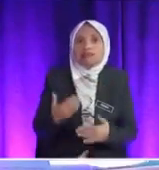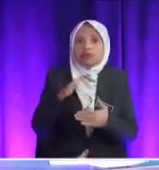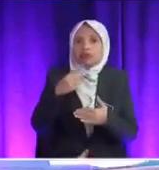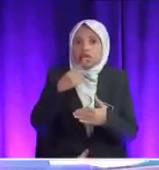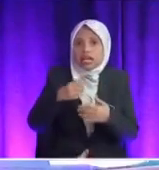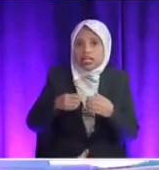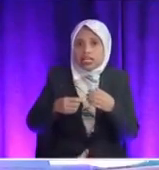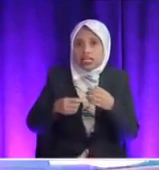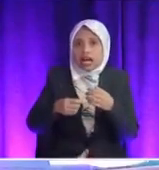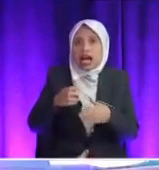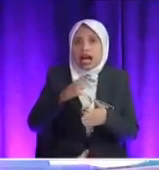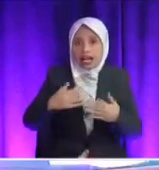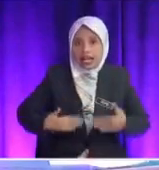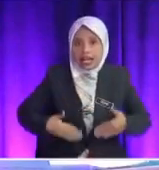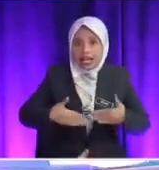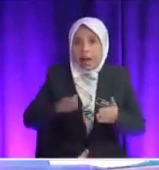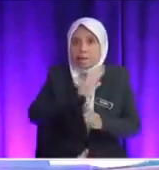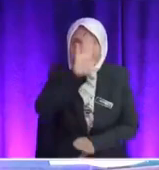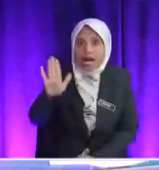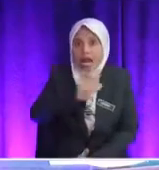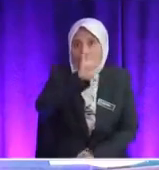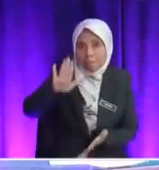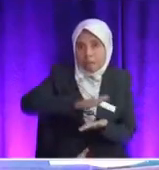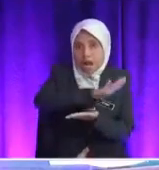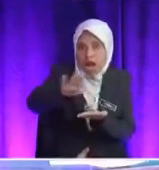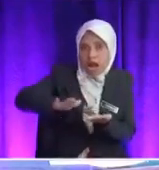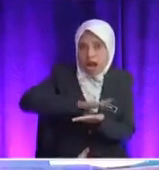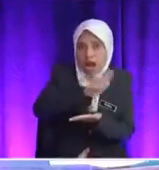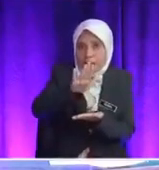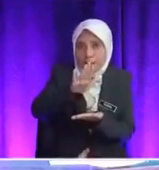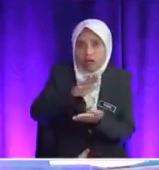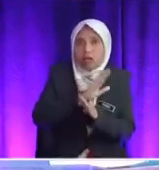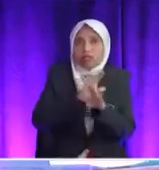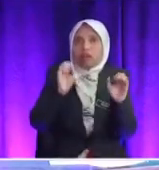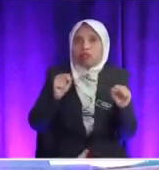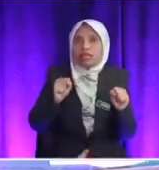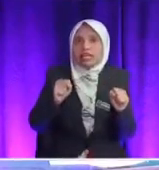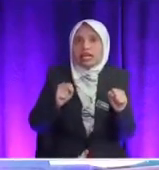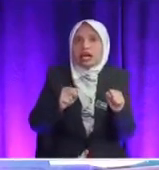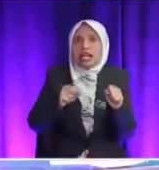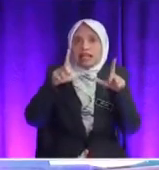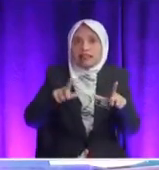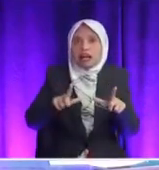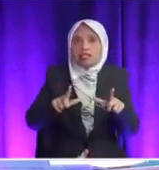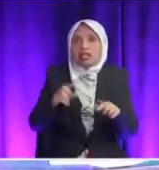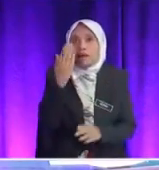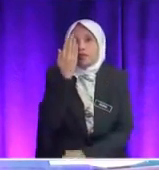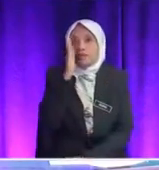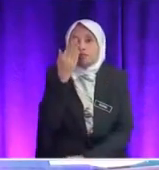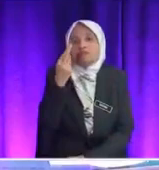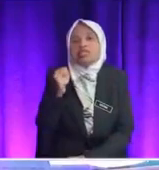Kendra doa kain pengelok juga Mbak diaduk ada minyak-minyak menjadi kita tulis satukan dengan cermin nanti kau belajar